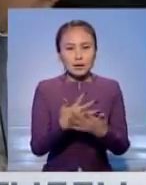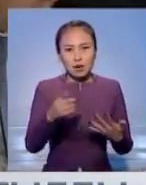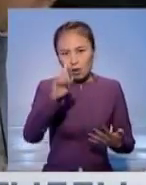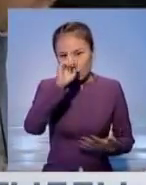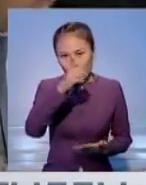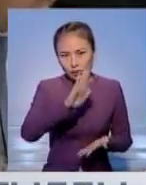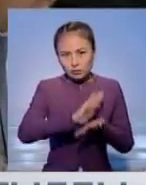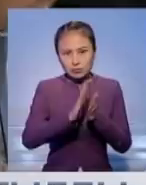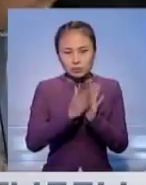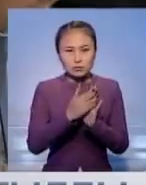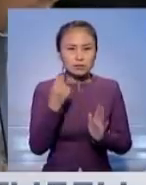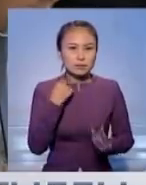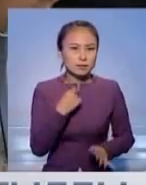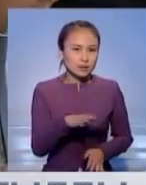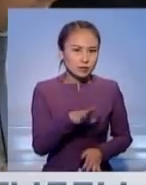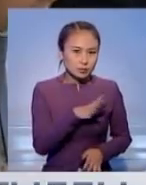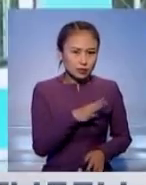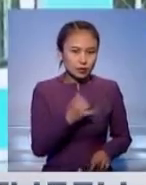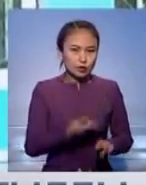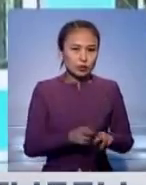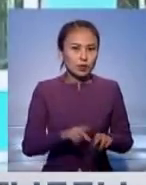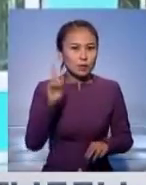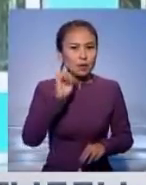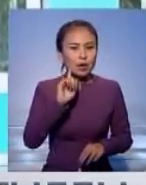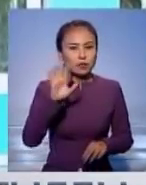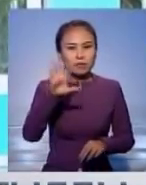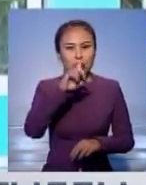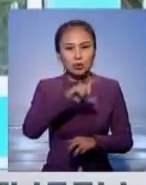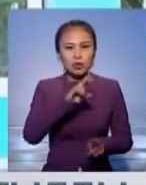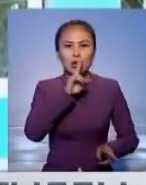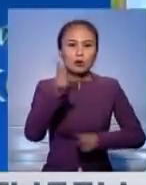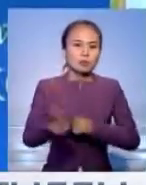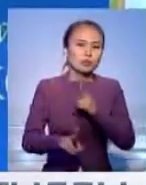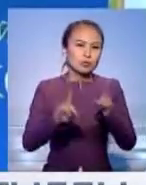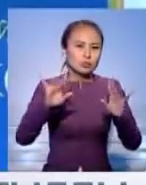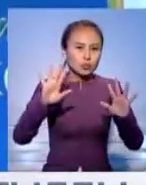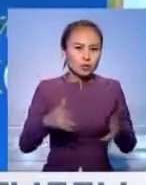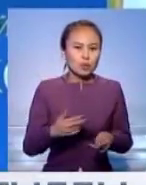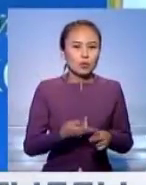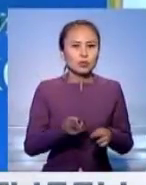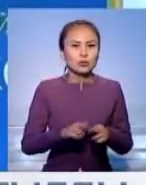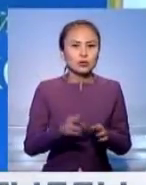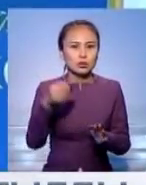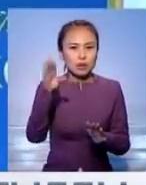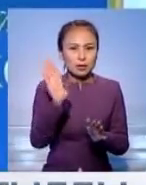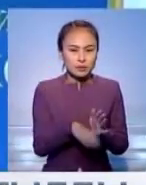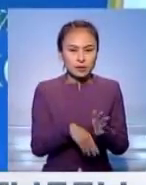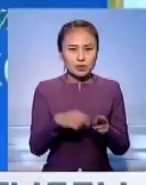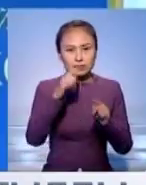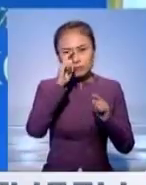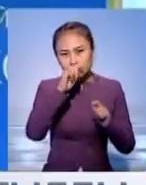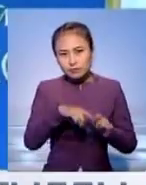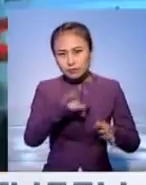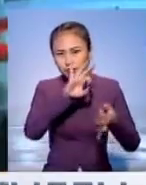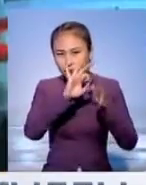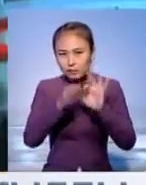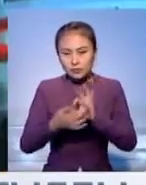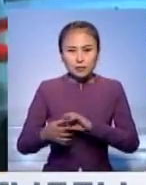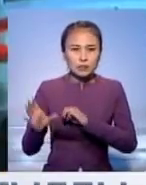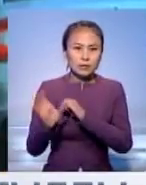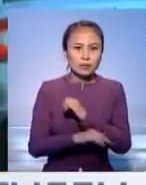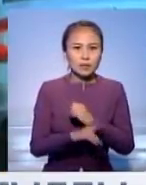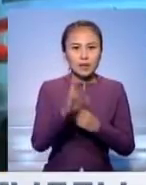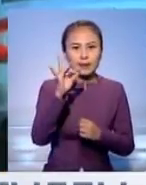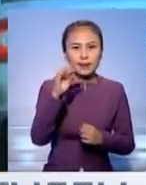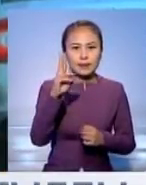жылға шартты жазаға кесілген. Алайда қоғамның наразылығын тудырған бұл жағдайдан соң қоғамның жай жапсары тексерілген. Нәтижесінде